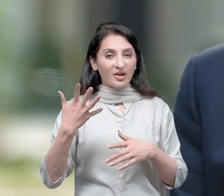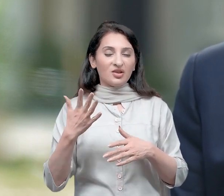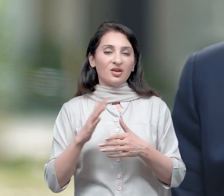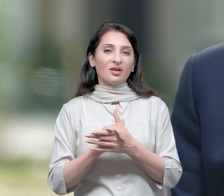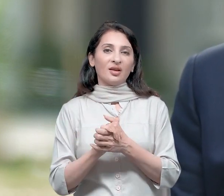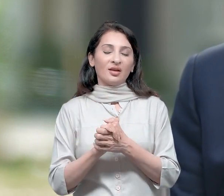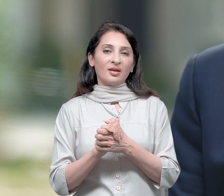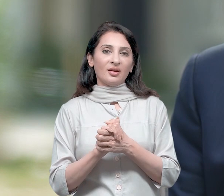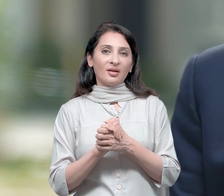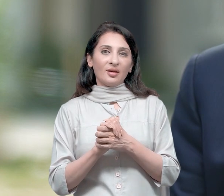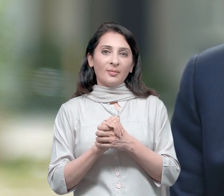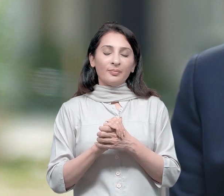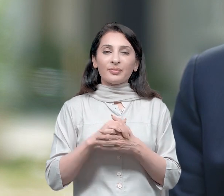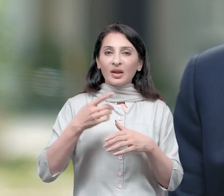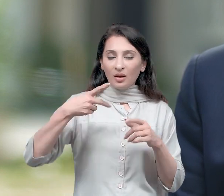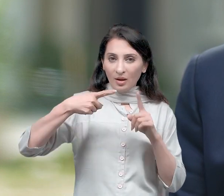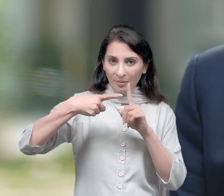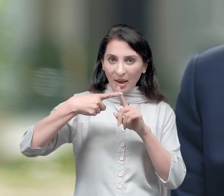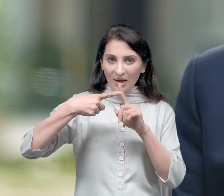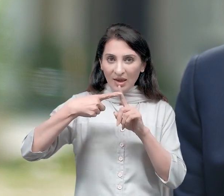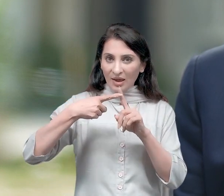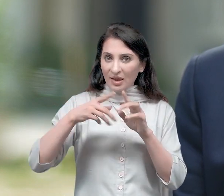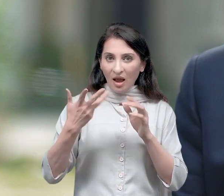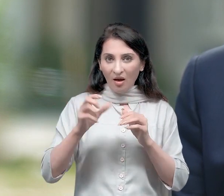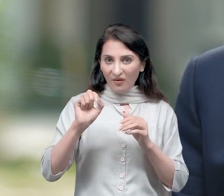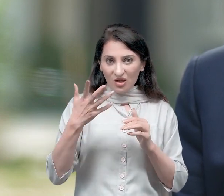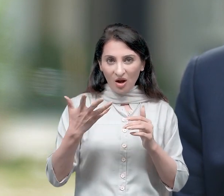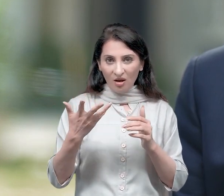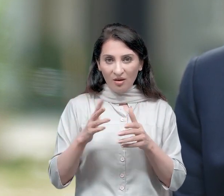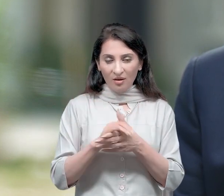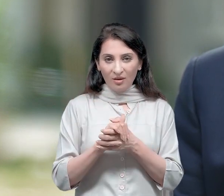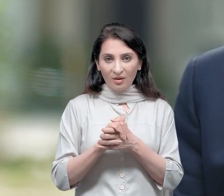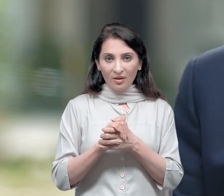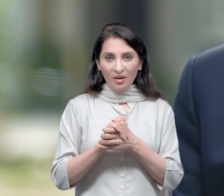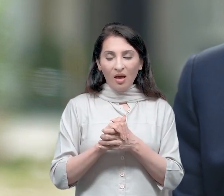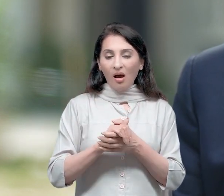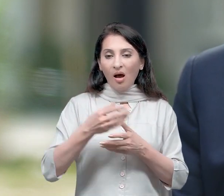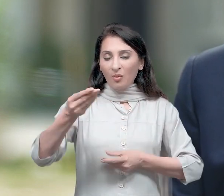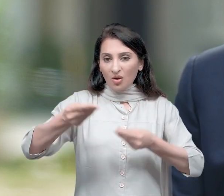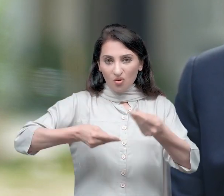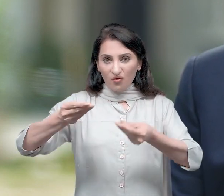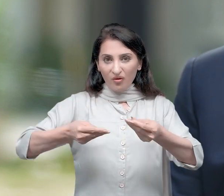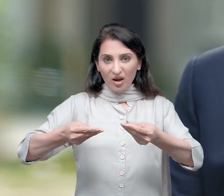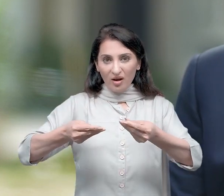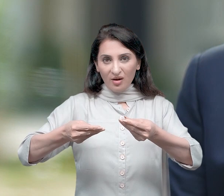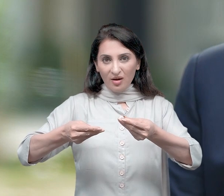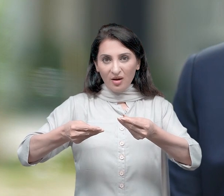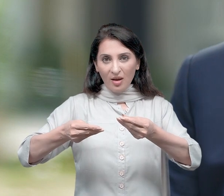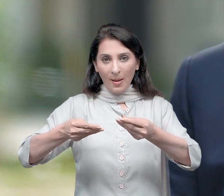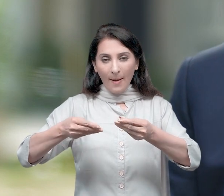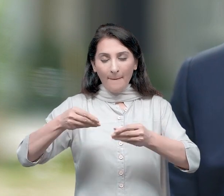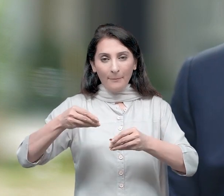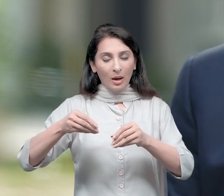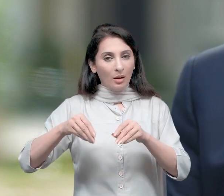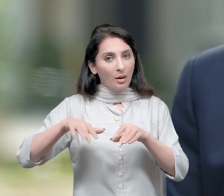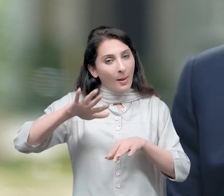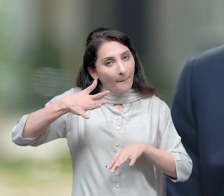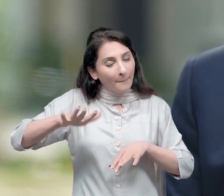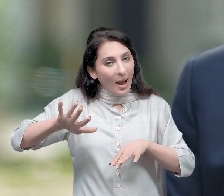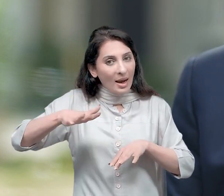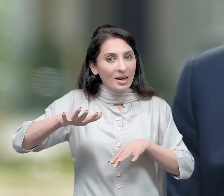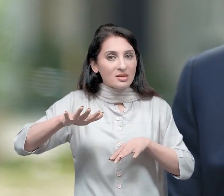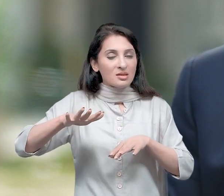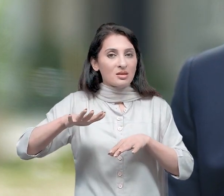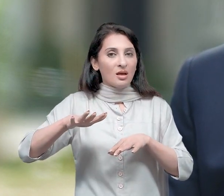ہیں، جس کے اندر سب سے پہلے جو آتا ہے وہ آپ کا ٹریڈ بیلنس ہے، کہ